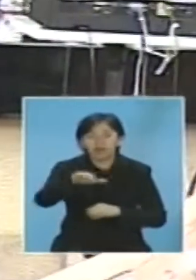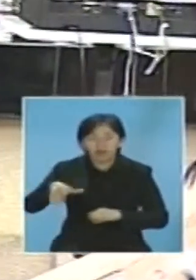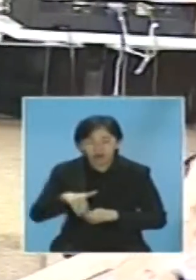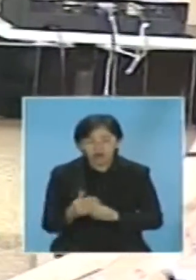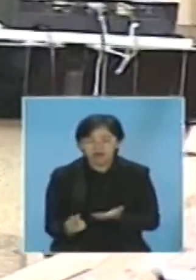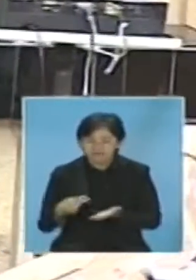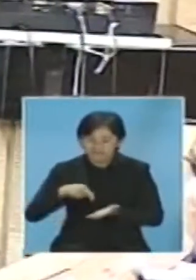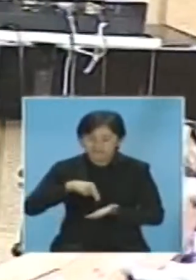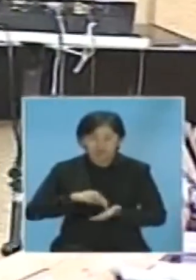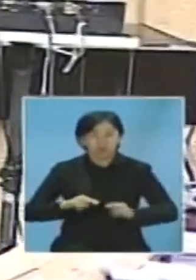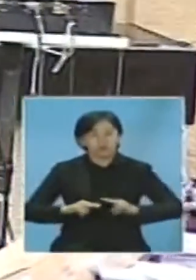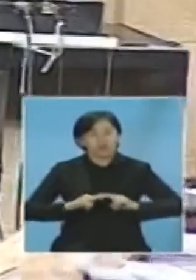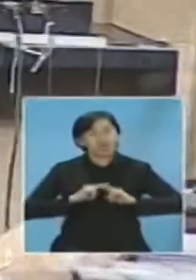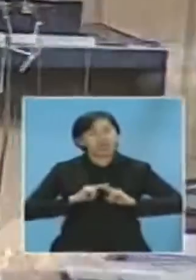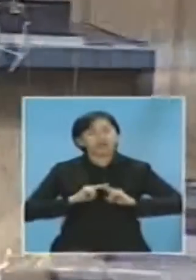าตัวเองได้ค่ะ